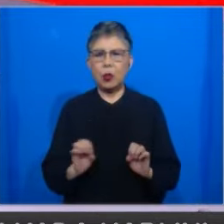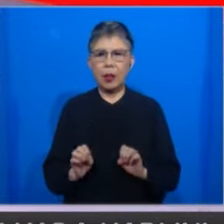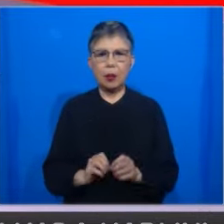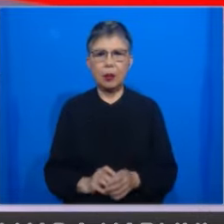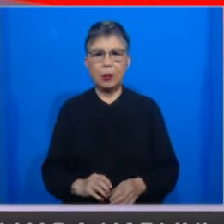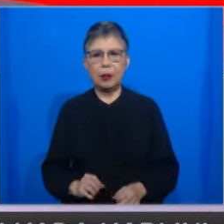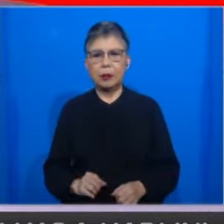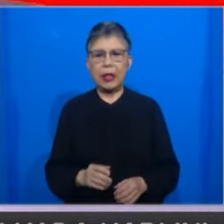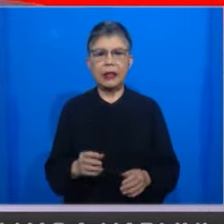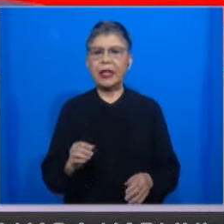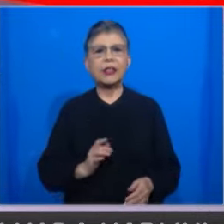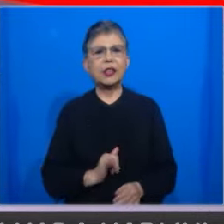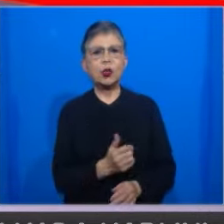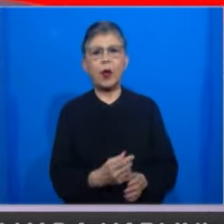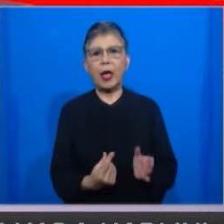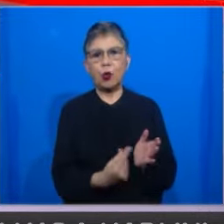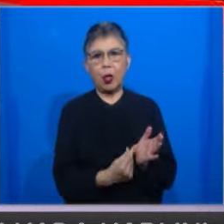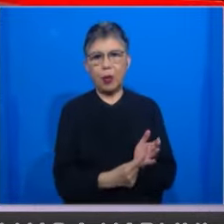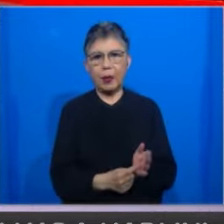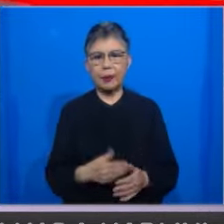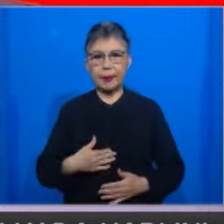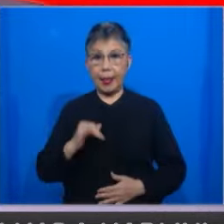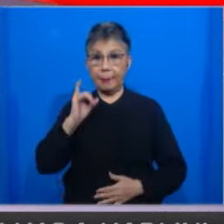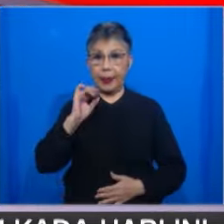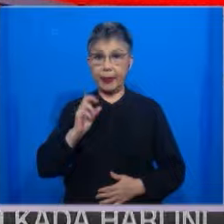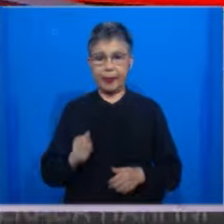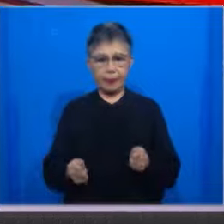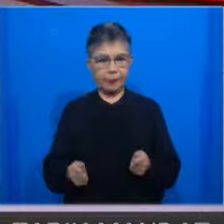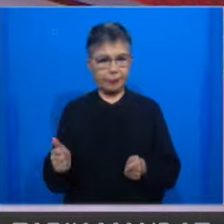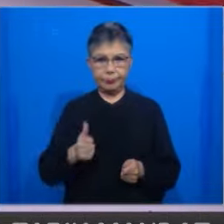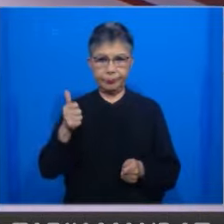juga konstitusional. Saya Bini Dermawan, ini redaksi Mendalam Terpercaya.